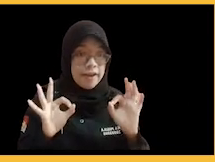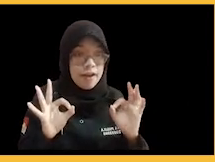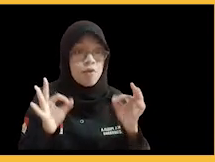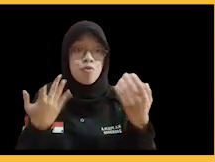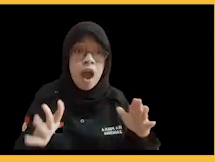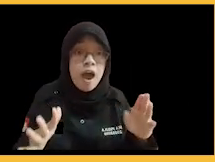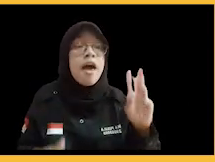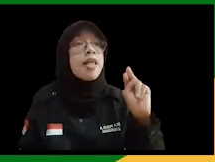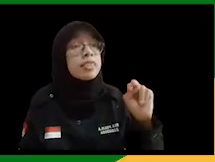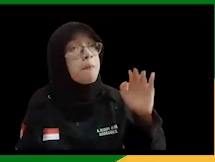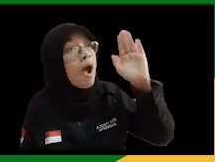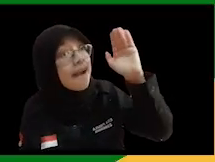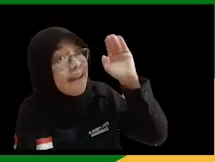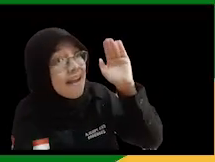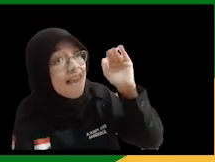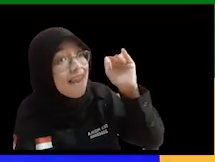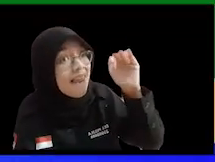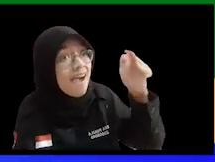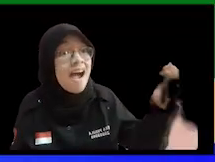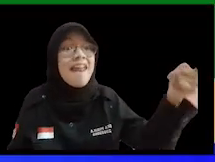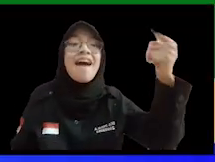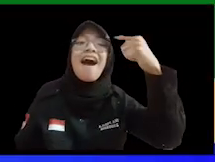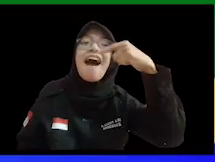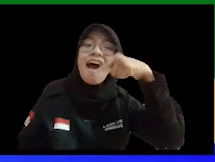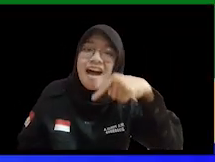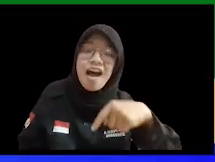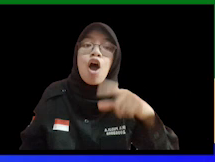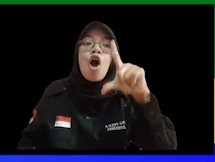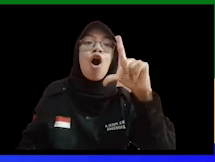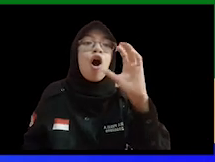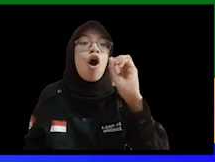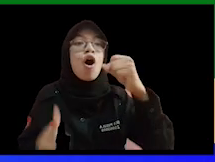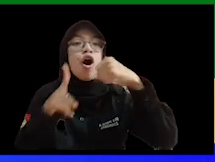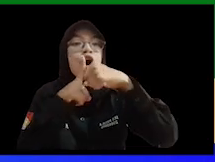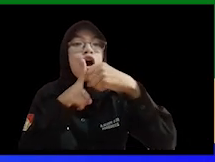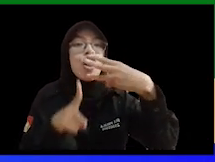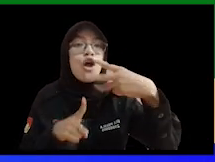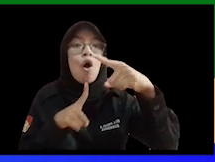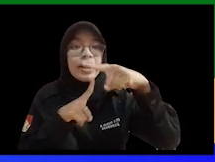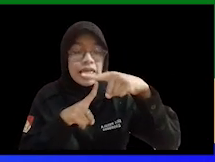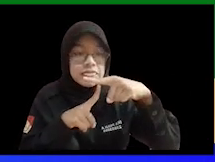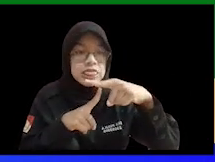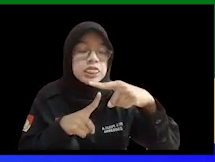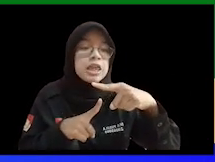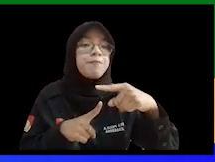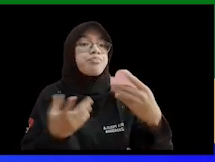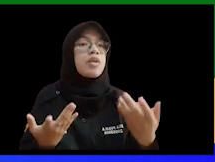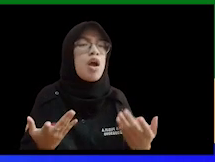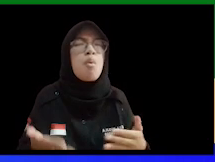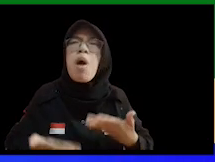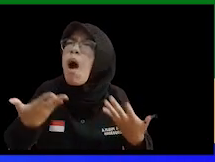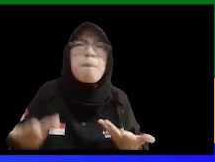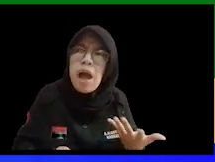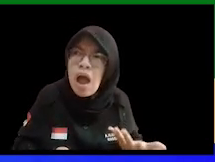menunggu giliran Anda. Setelah Anda dipanggil, petugas kami akan membantu Anda ke loket pelayanan sesuai keperluan Anda.